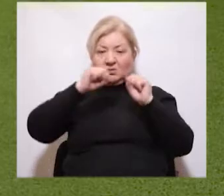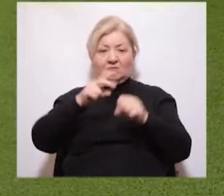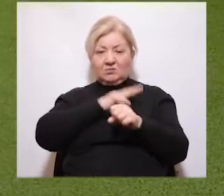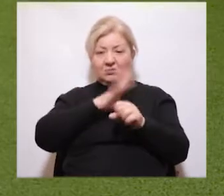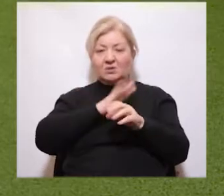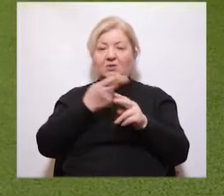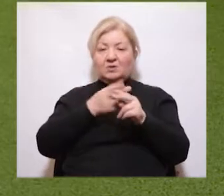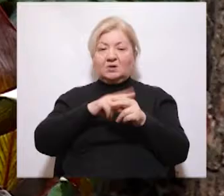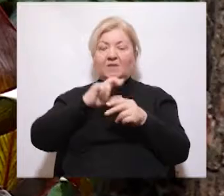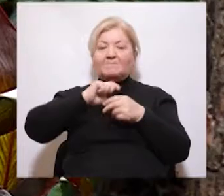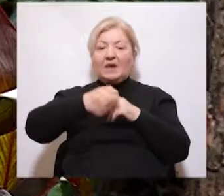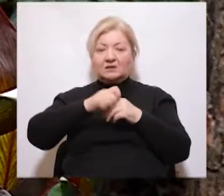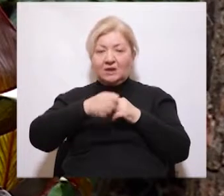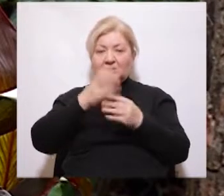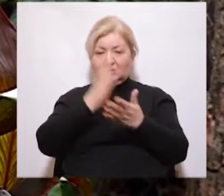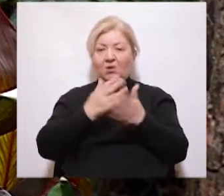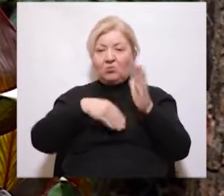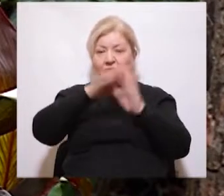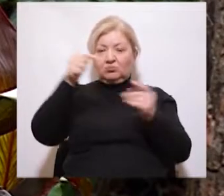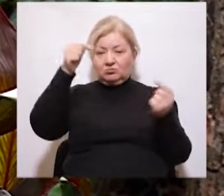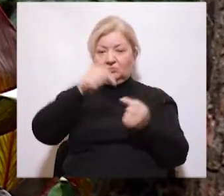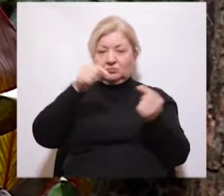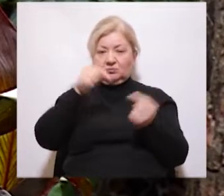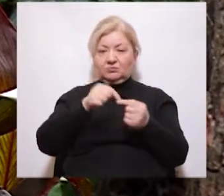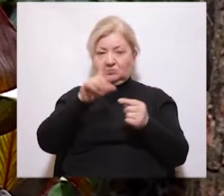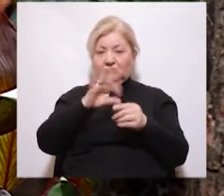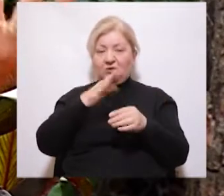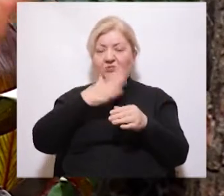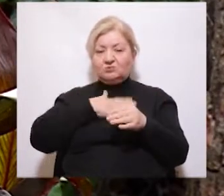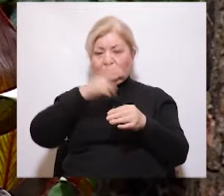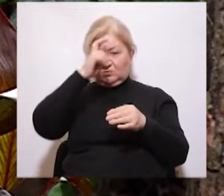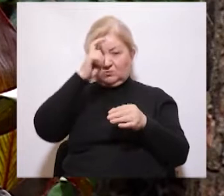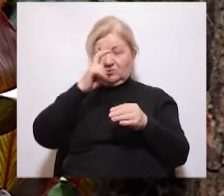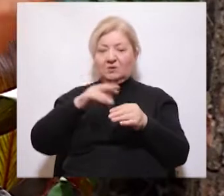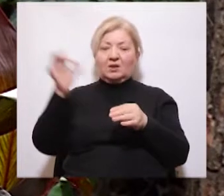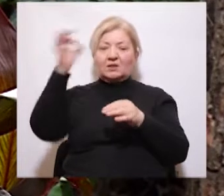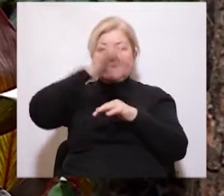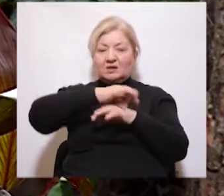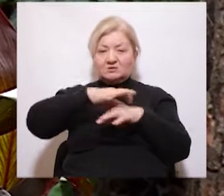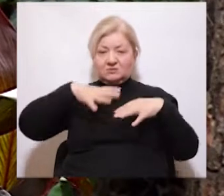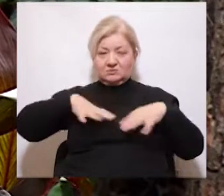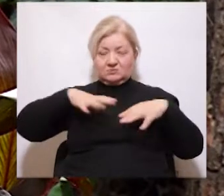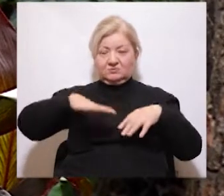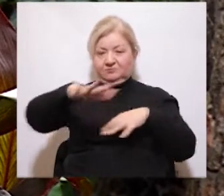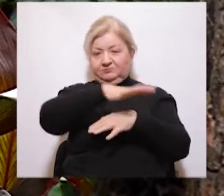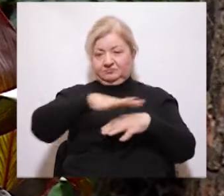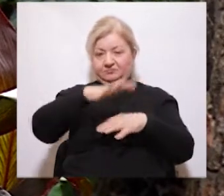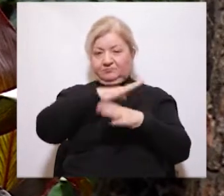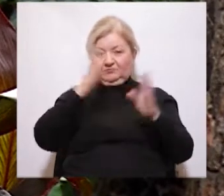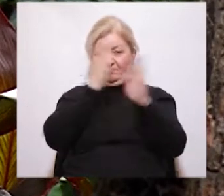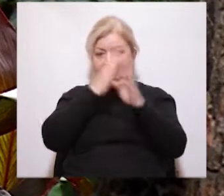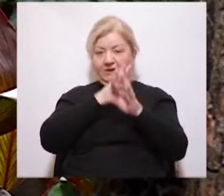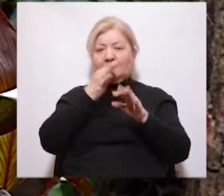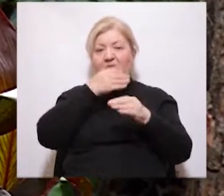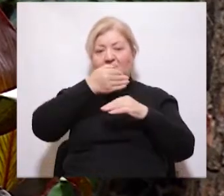უყართ. შესაბამისად, მანდარინი ყველაზე უკეთ ერგება ჩვენი ქვეყნის, კერძოდ დასავლეთ საქართველოს სუბტროპიკულ